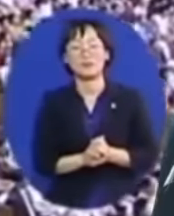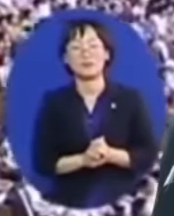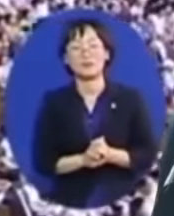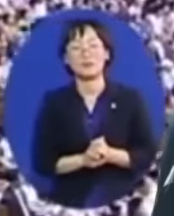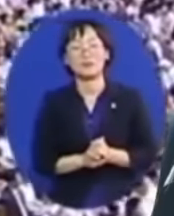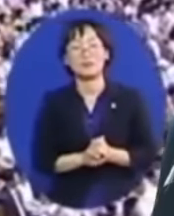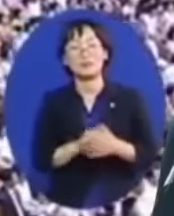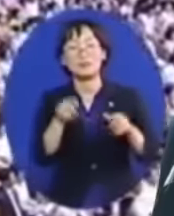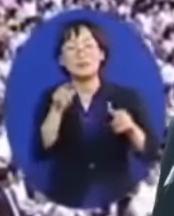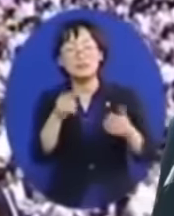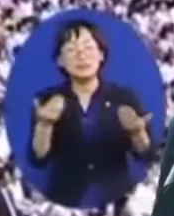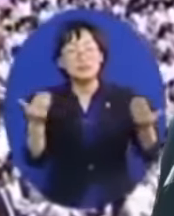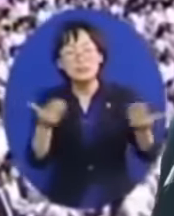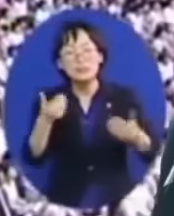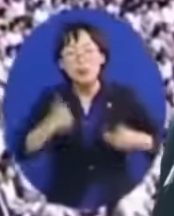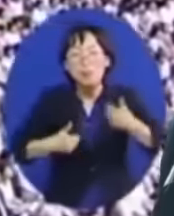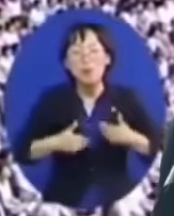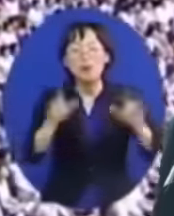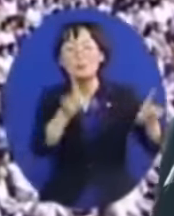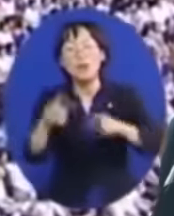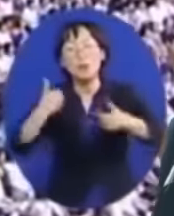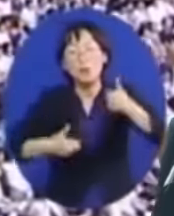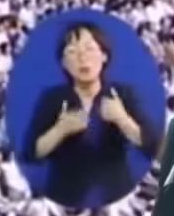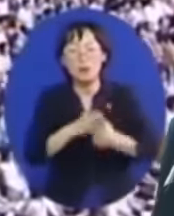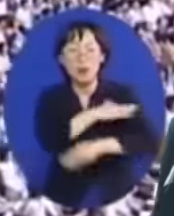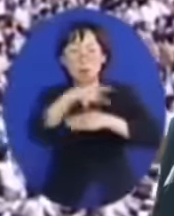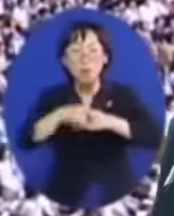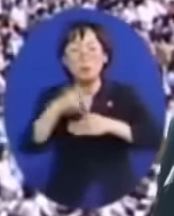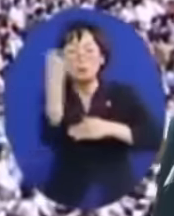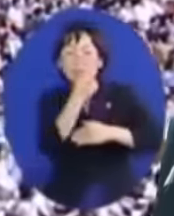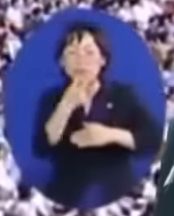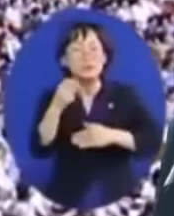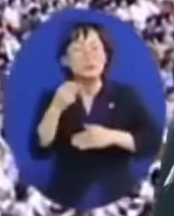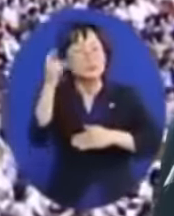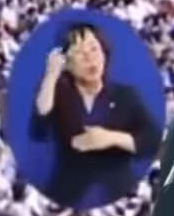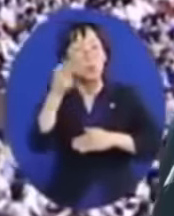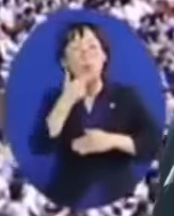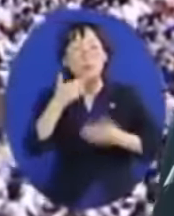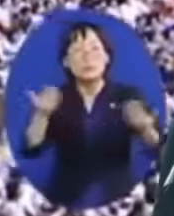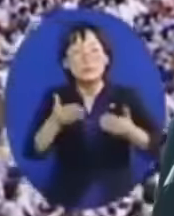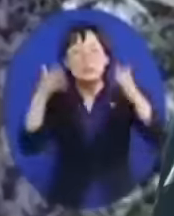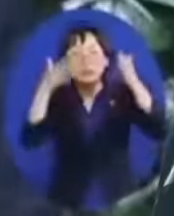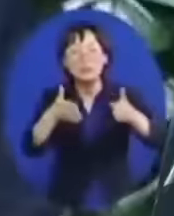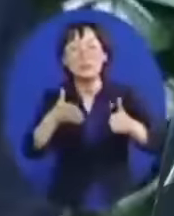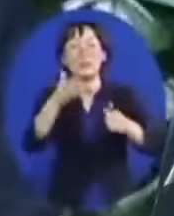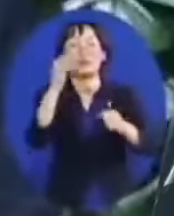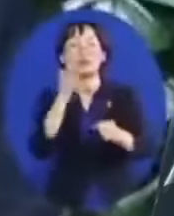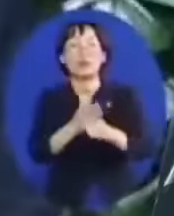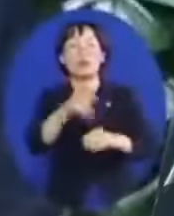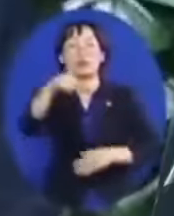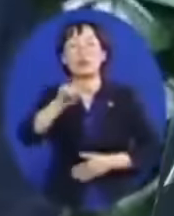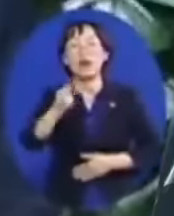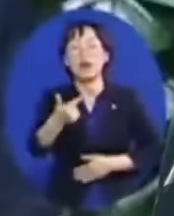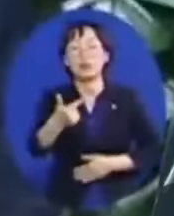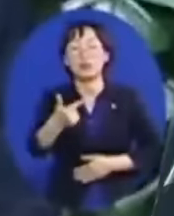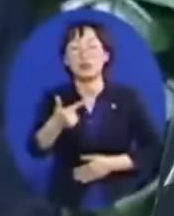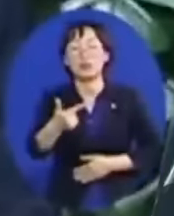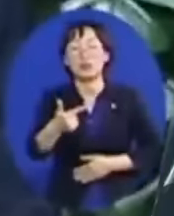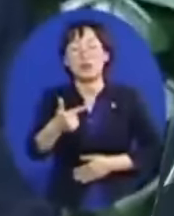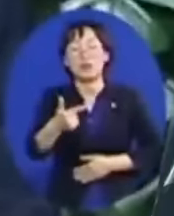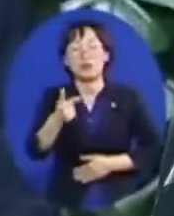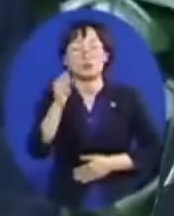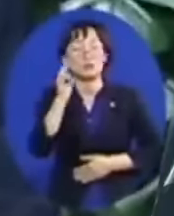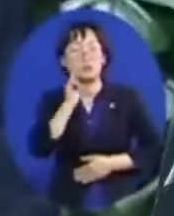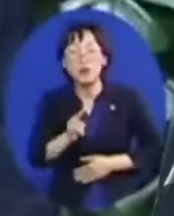일에 바쁘고 생활에 바쁘니까 건강을 돌보지 않고 일과 생활에 매어 뛰는데 그럴 동안에 간은 돌이킬 수 없이 상해져